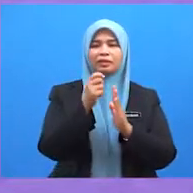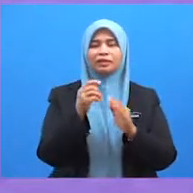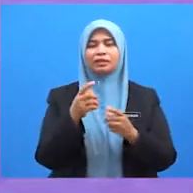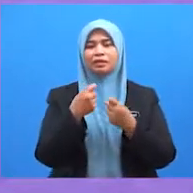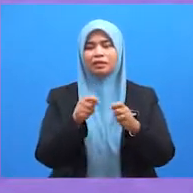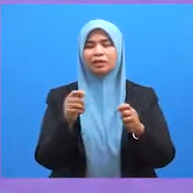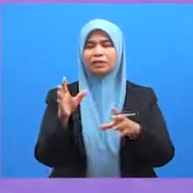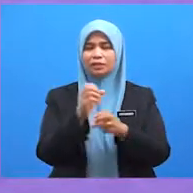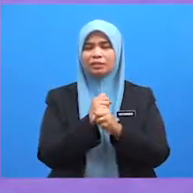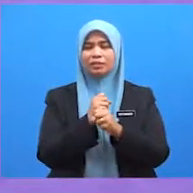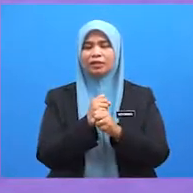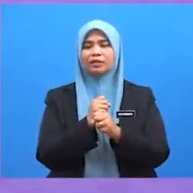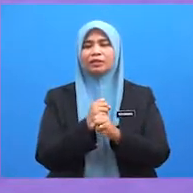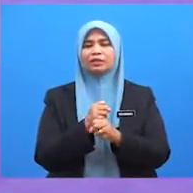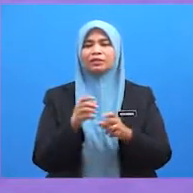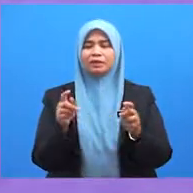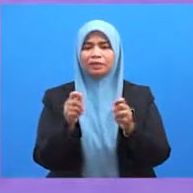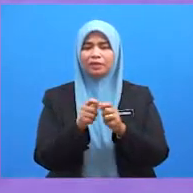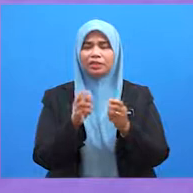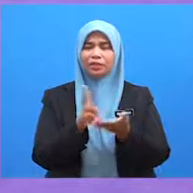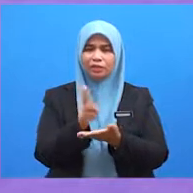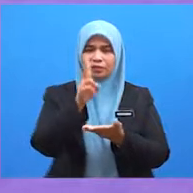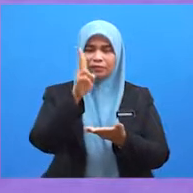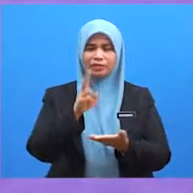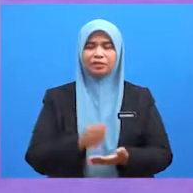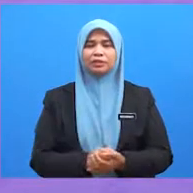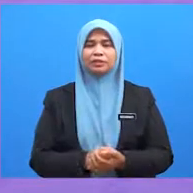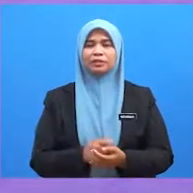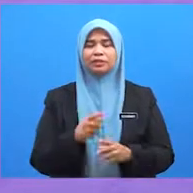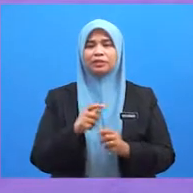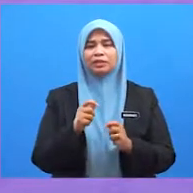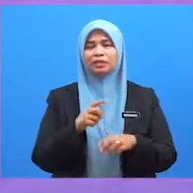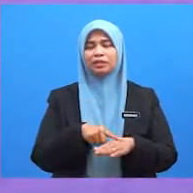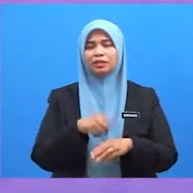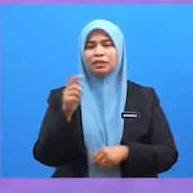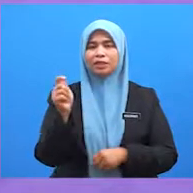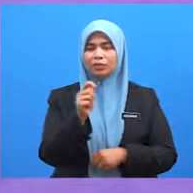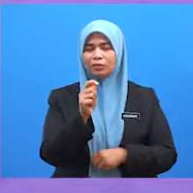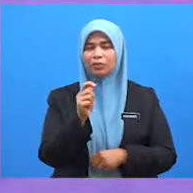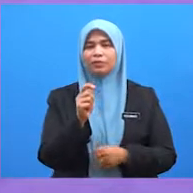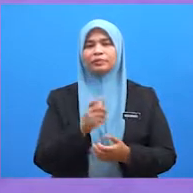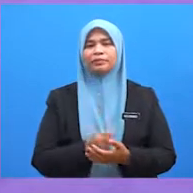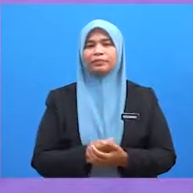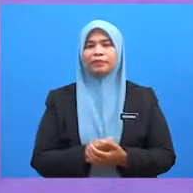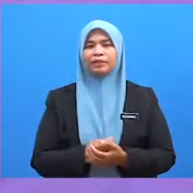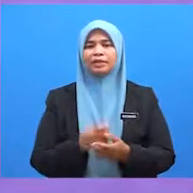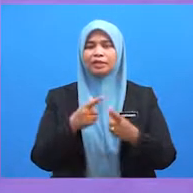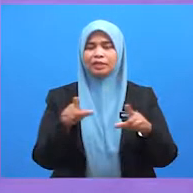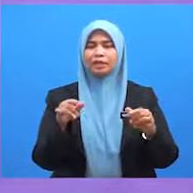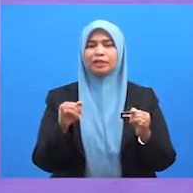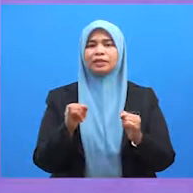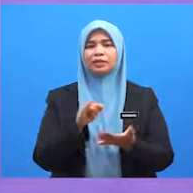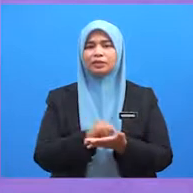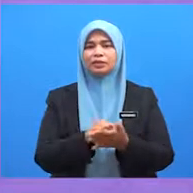yang setanding dengan taraf universiti di Timur Tengah. Selain itu, Istana